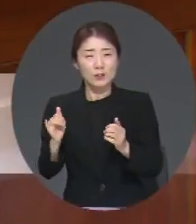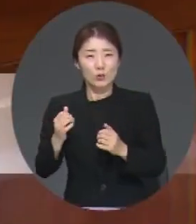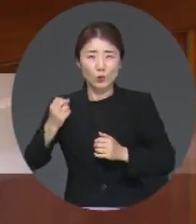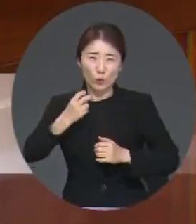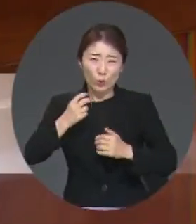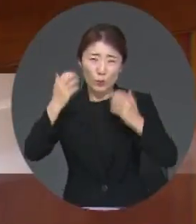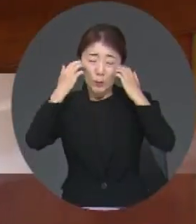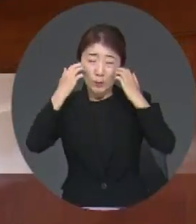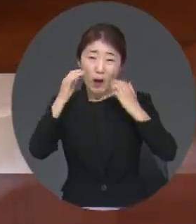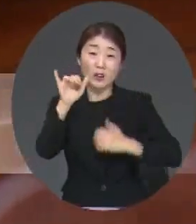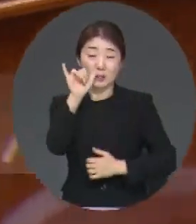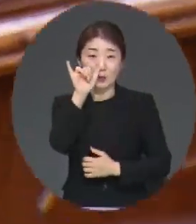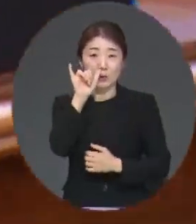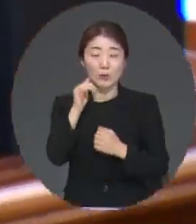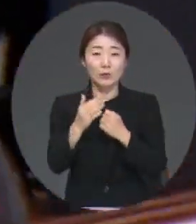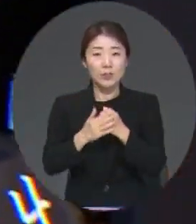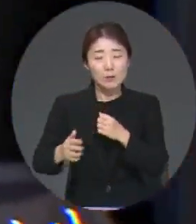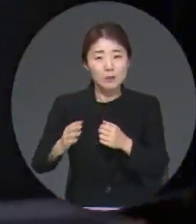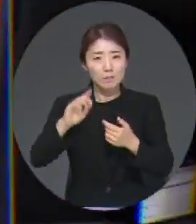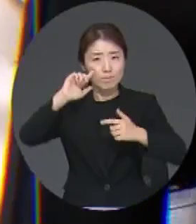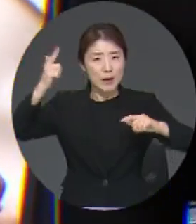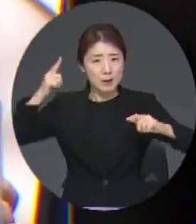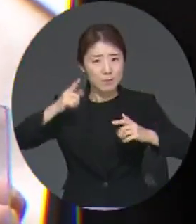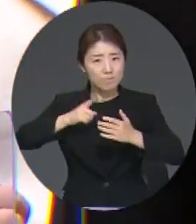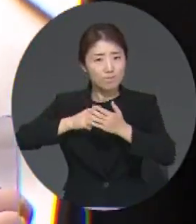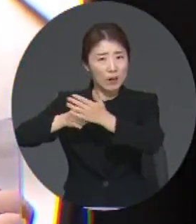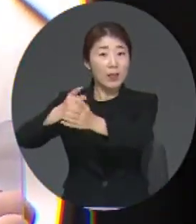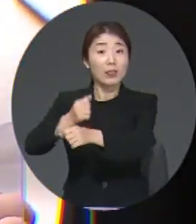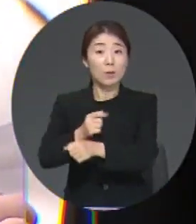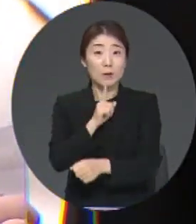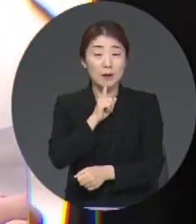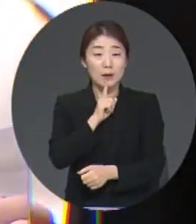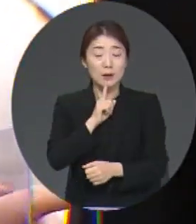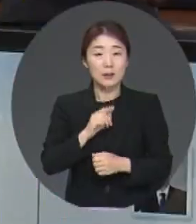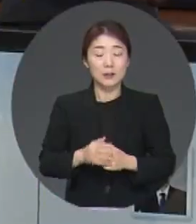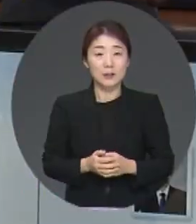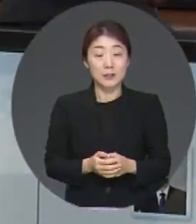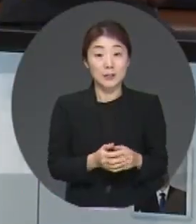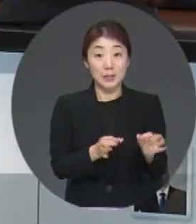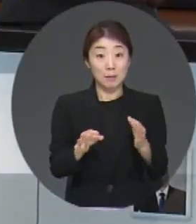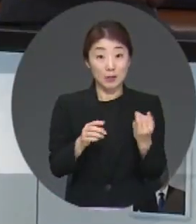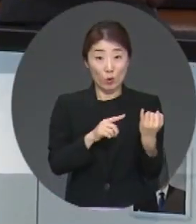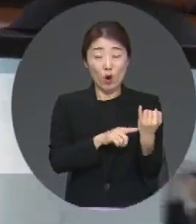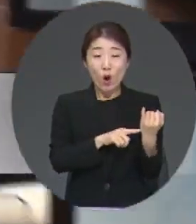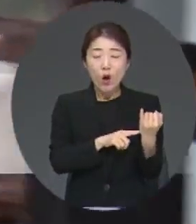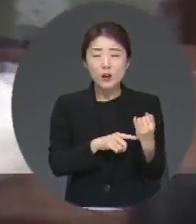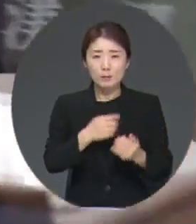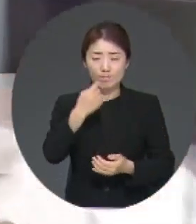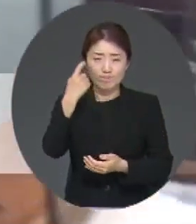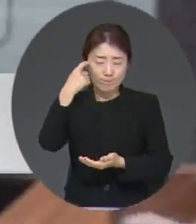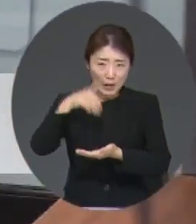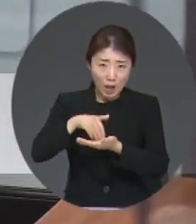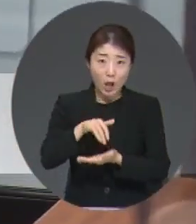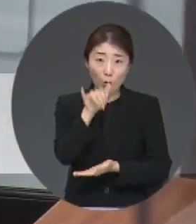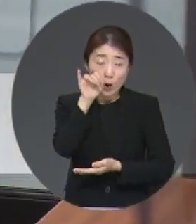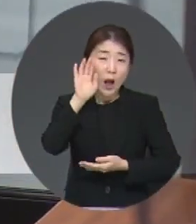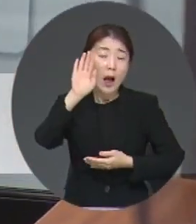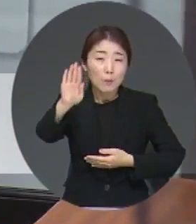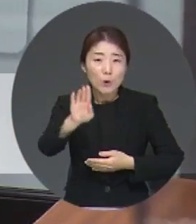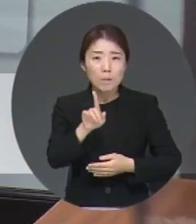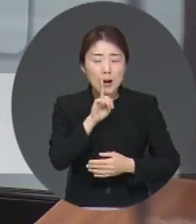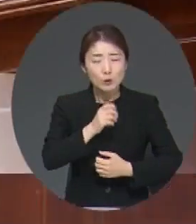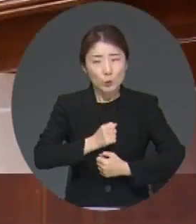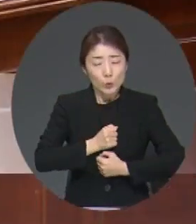정신적 고통을 겪어야 했다면서 항소 이유를 밝혔습니다. 김 의원은 깊이 반성하고 있고 앞으로도